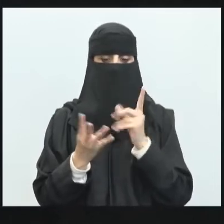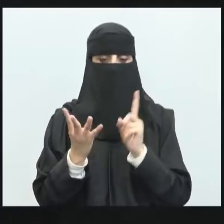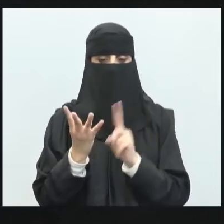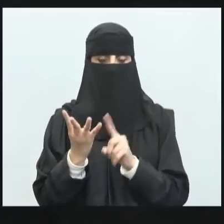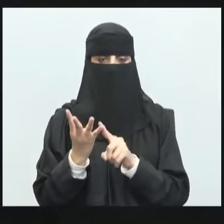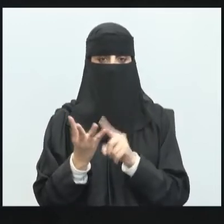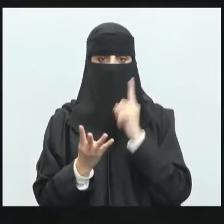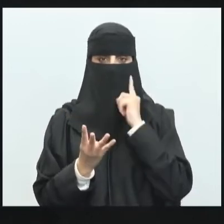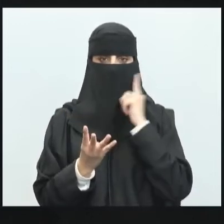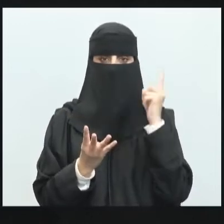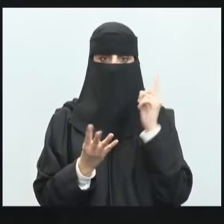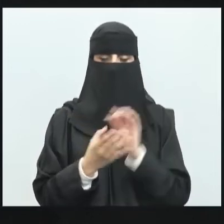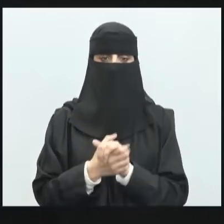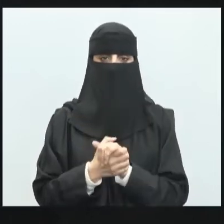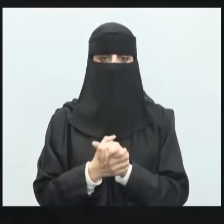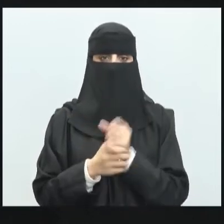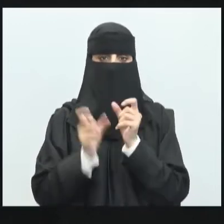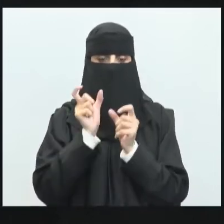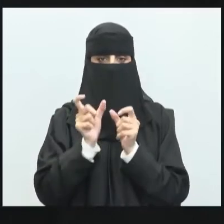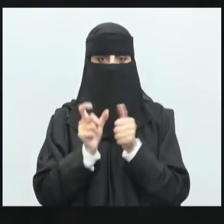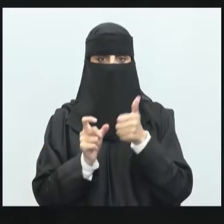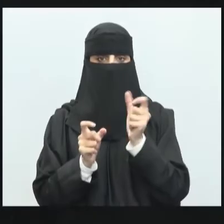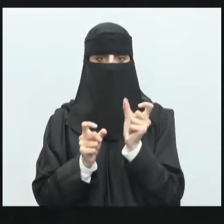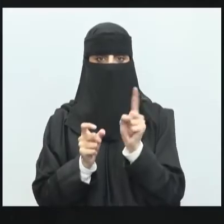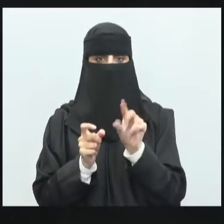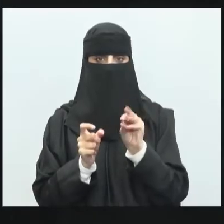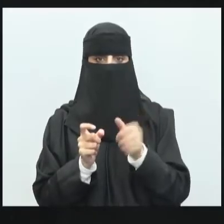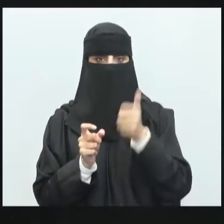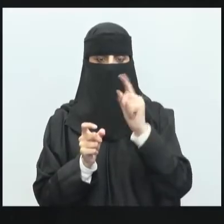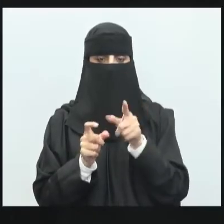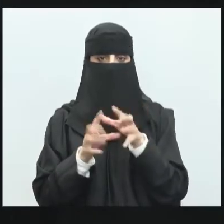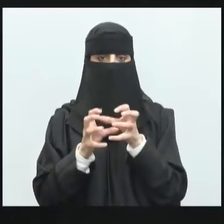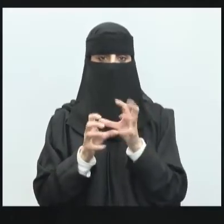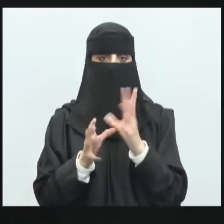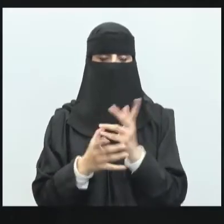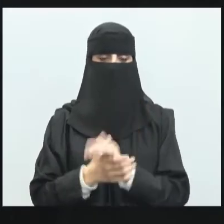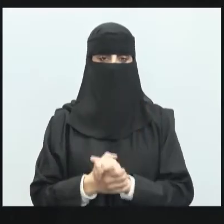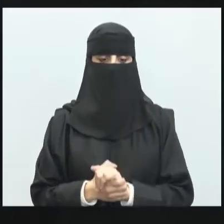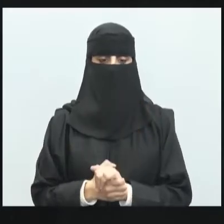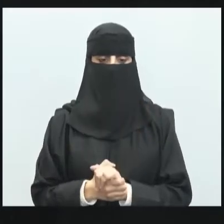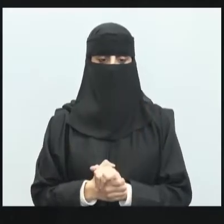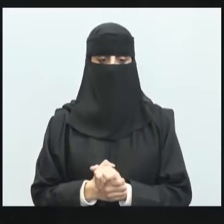الانبهار هنا بمعنى خوف ام انتظار اندهاش